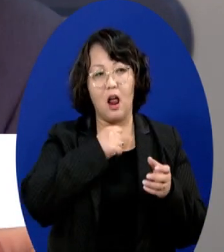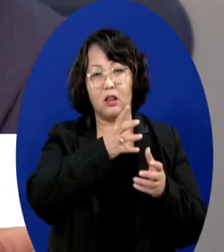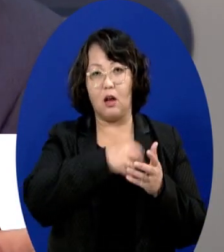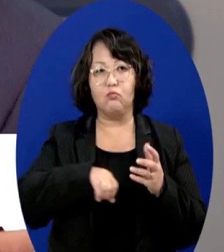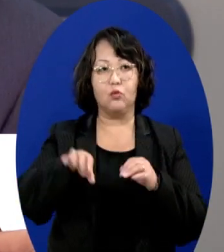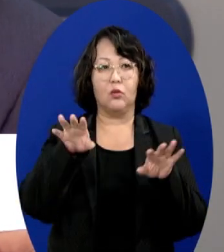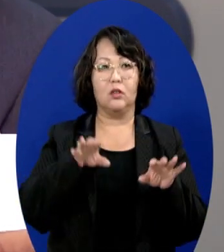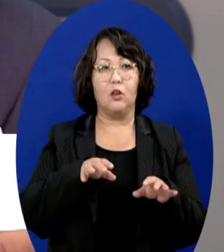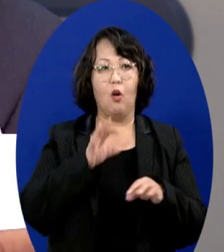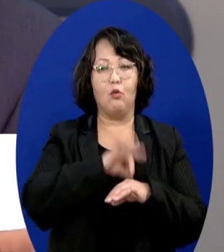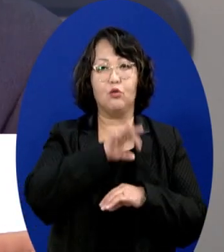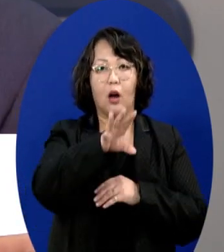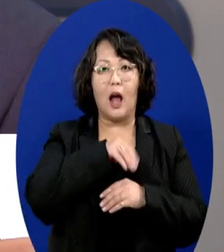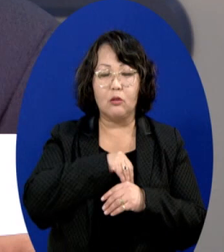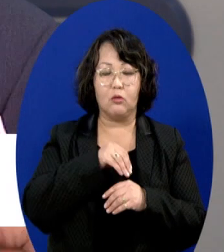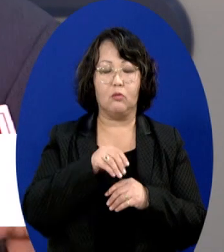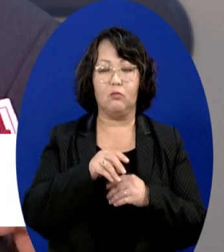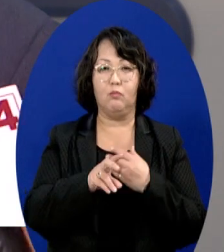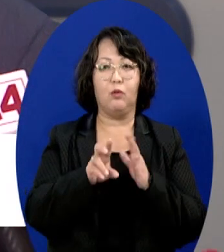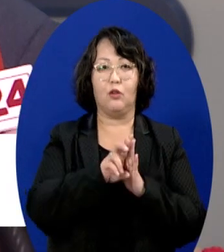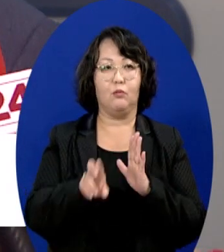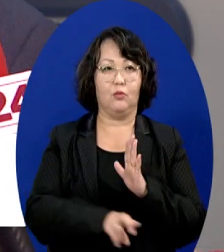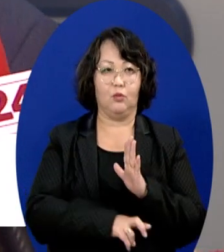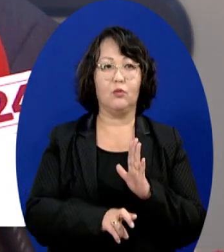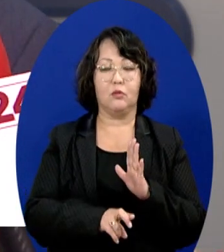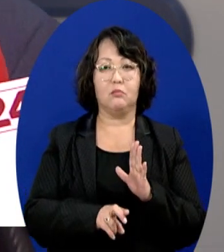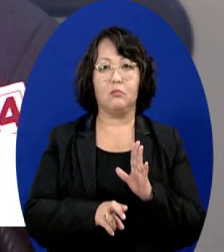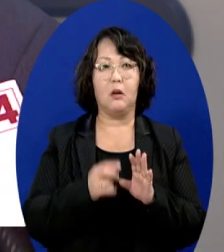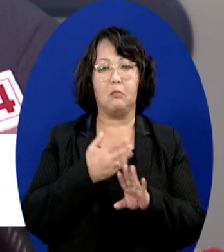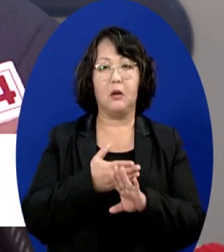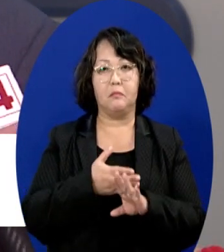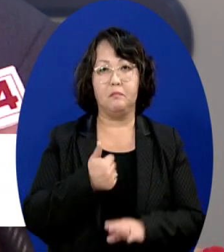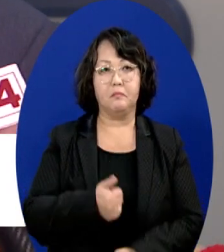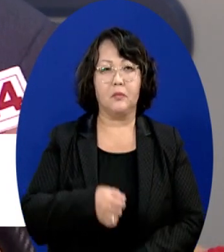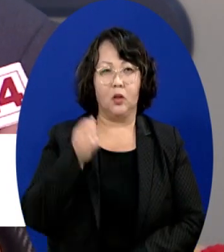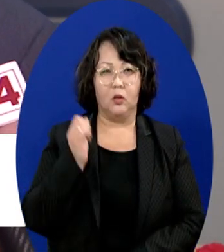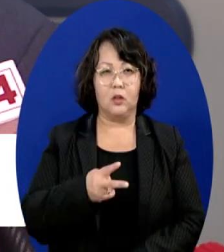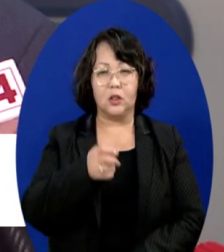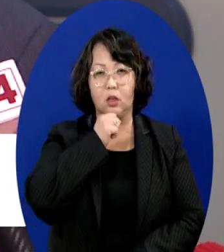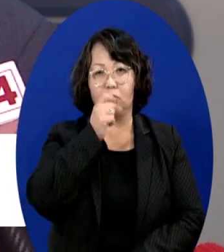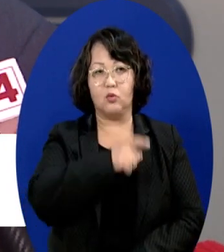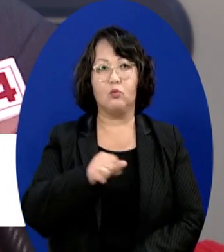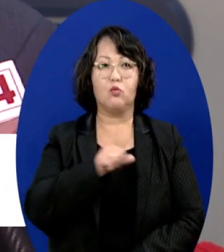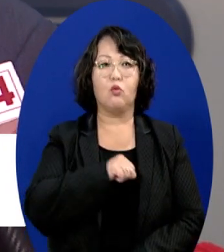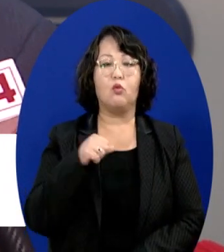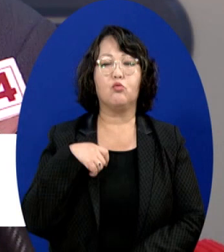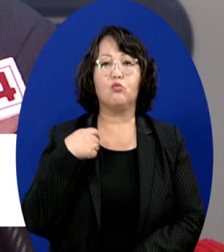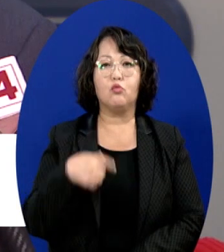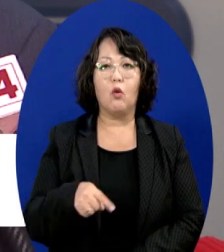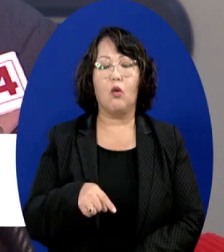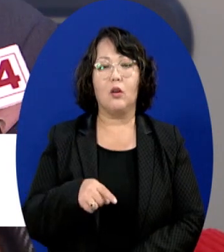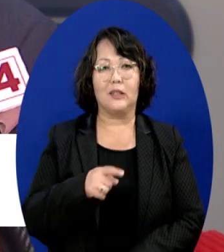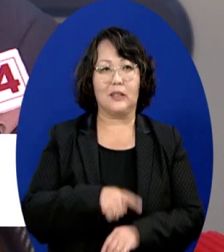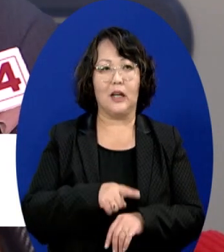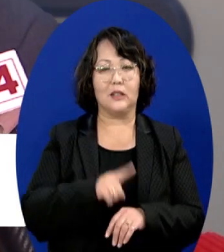өвчний эрсдэл орох эрсдэл бол ерөөсө баг тэгрүүлэн үүсгэж хэлэхэд баг болох бах. хоёрдугаар сэтгүүлчид өөрсдөө тодорхой хэмжээний цаг